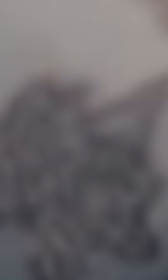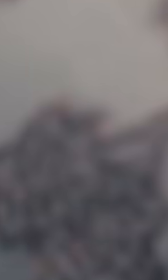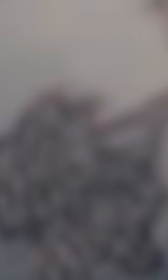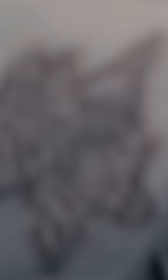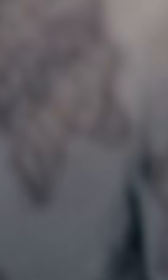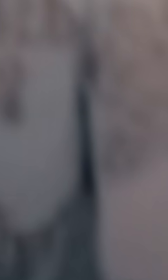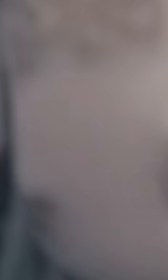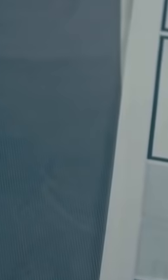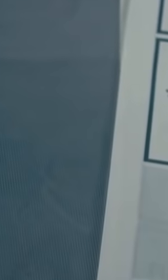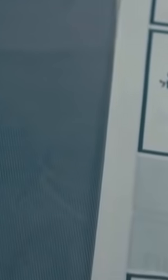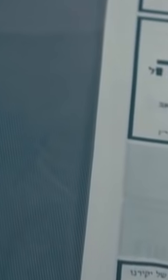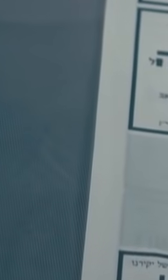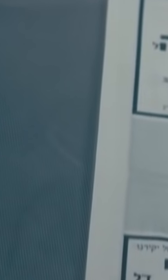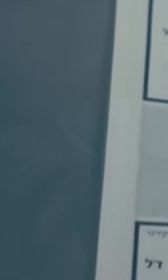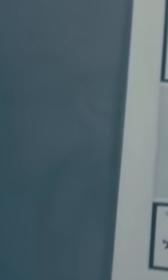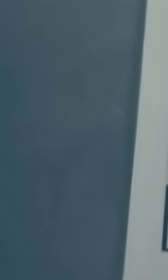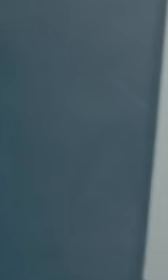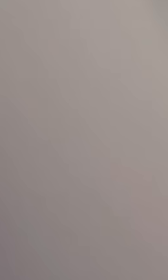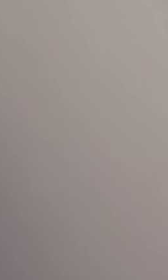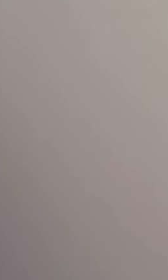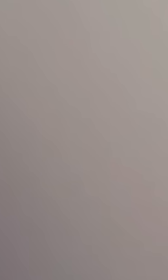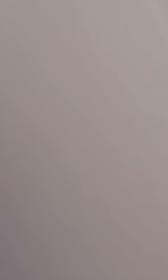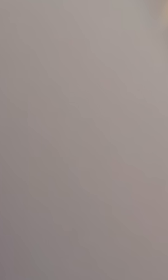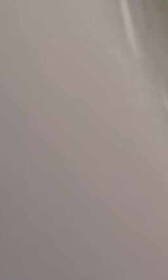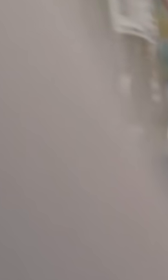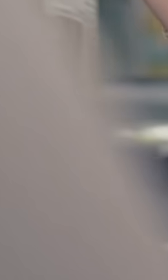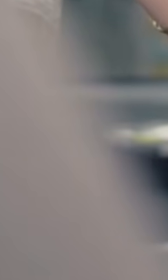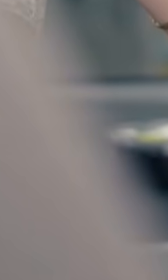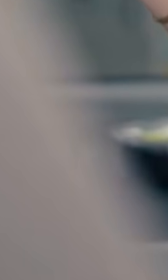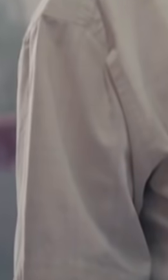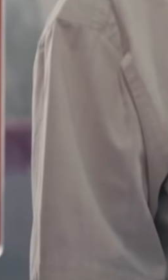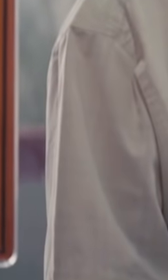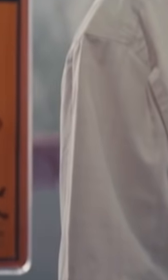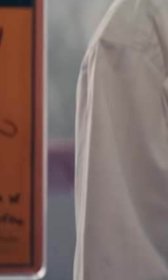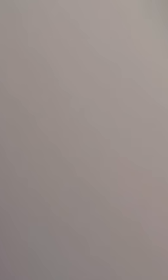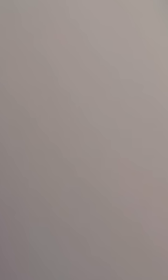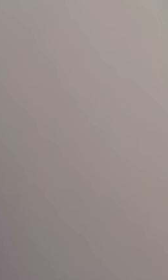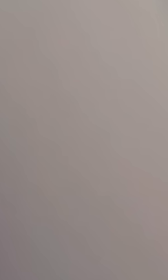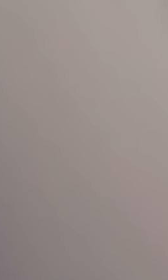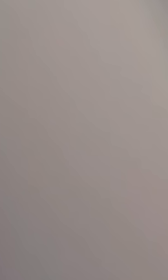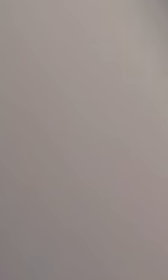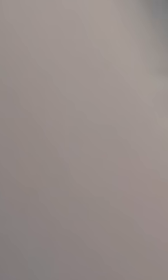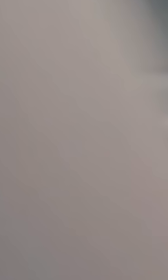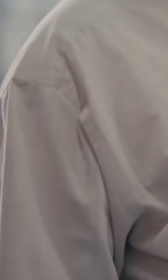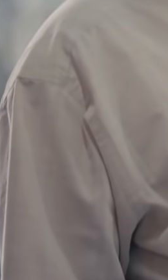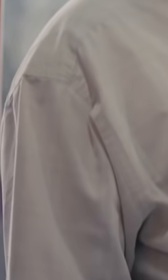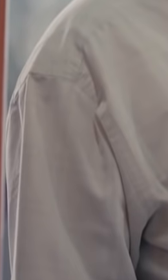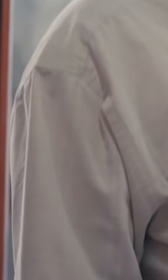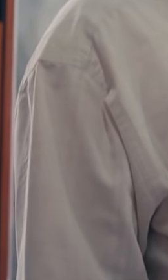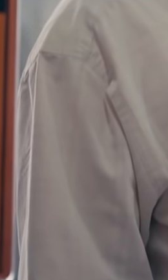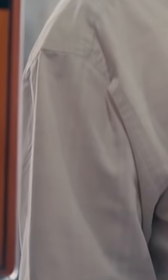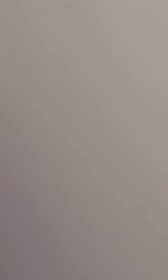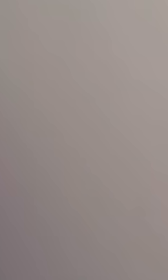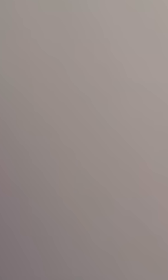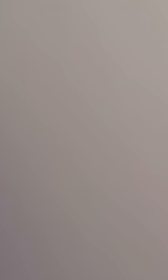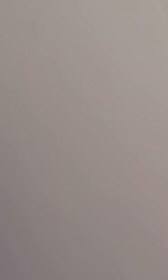אמנון, מה אתה חושב שאתה עושה? לא, זה בסדר, אני רק מסתכל. זהו, שאין אני רק מסתכל. אתה רוצה אני רק מסתכל? תרכוש. זה כל